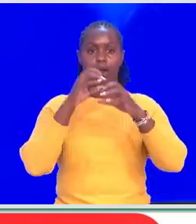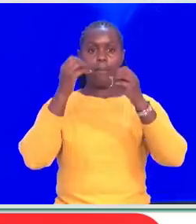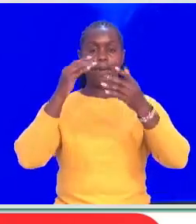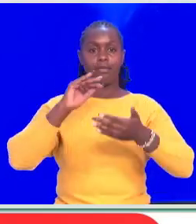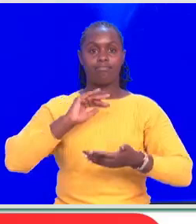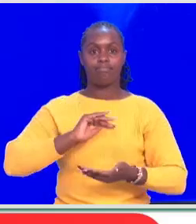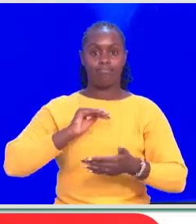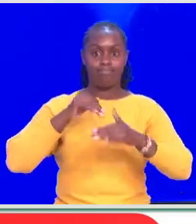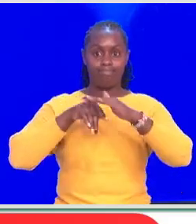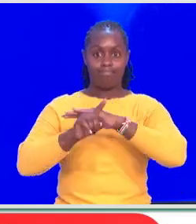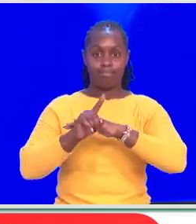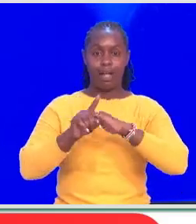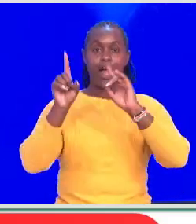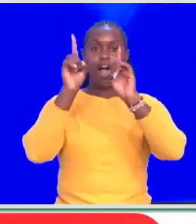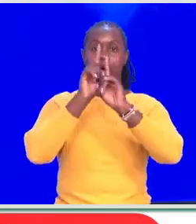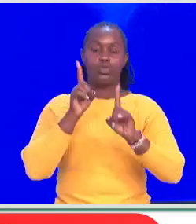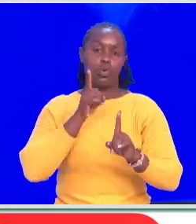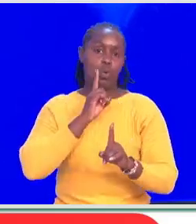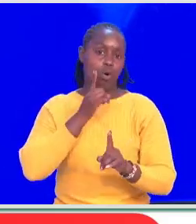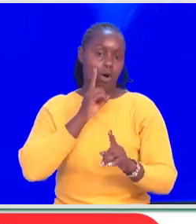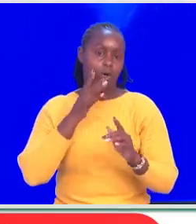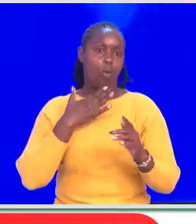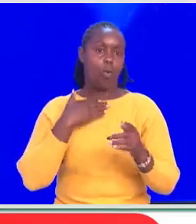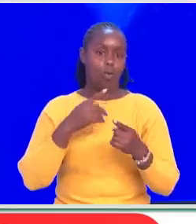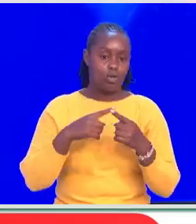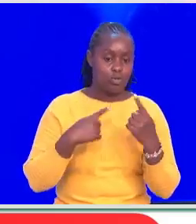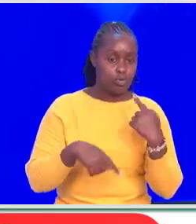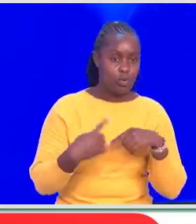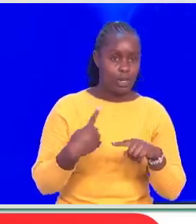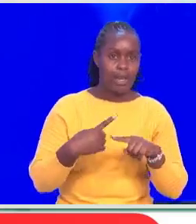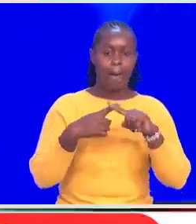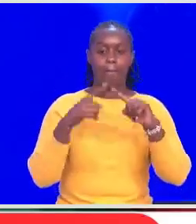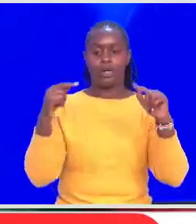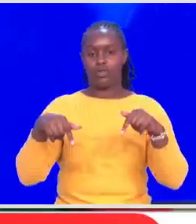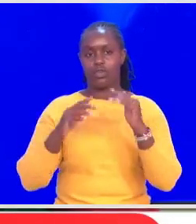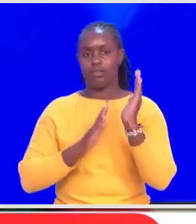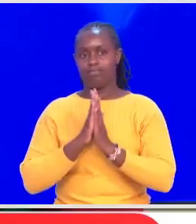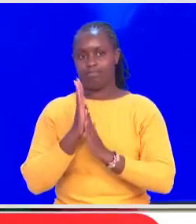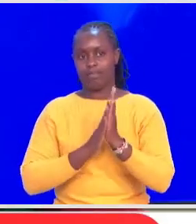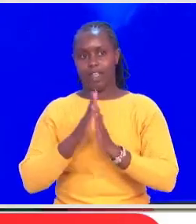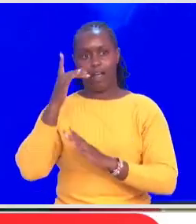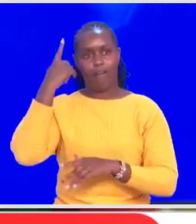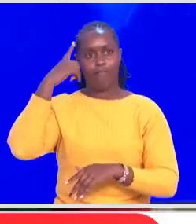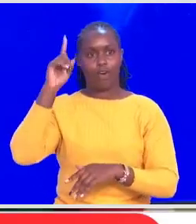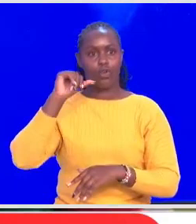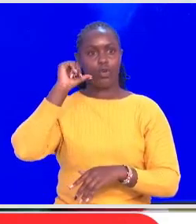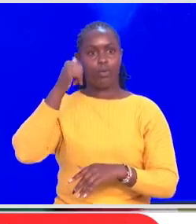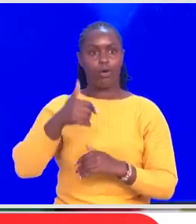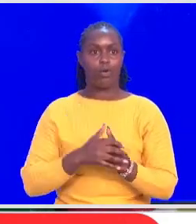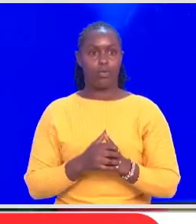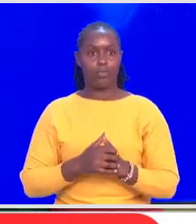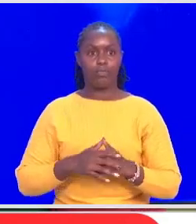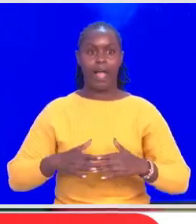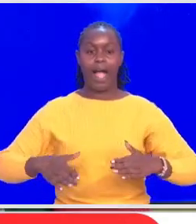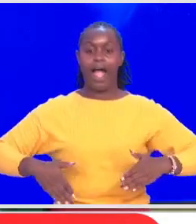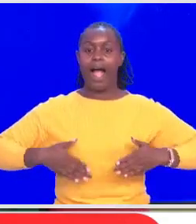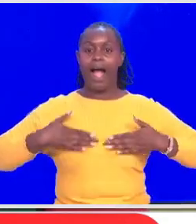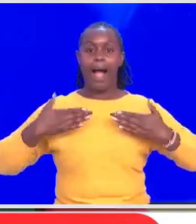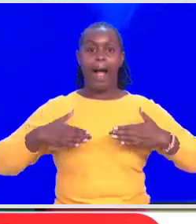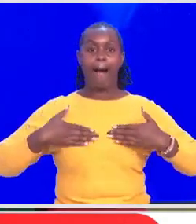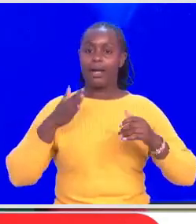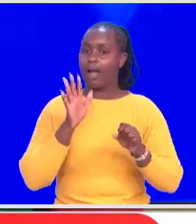kesho na expect kufunga. Lakini pia kufunga leo imenipatia motivation ya kesho. Ni furaha kubwa sana. Haikuwa rahisi huko